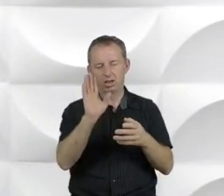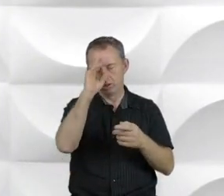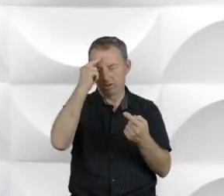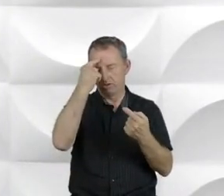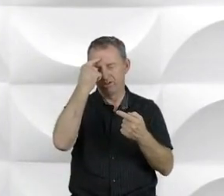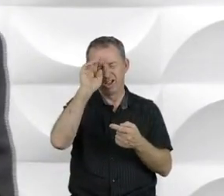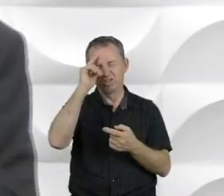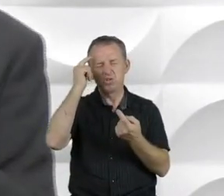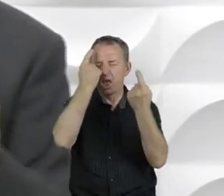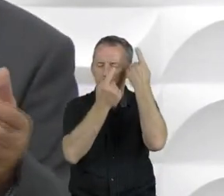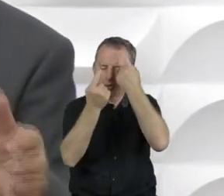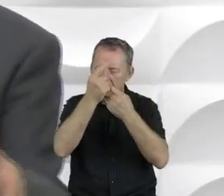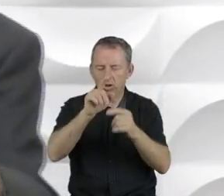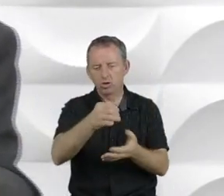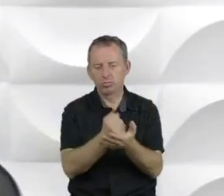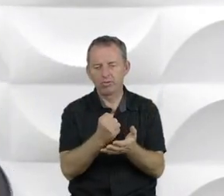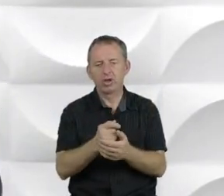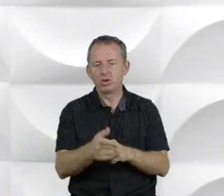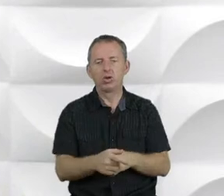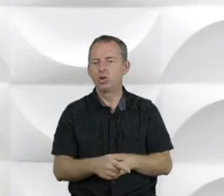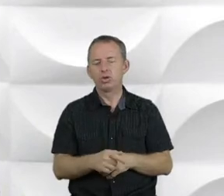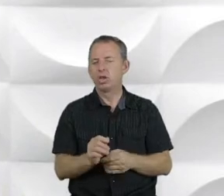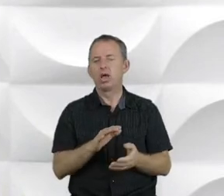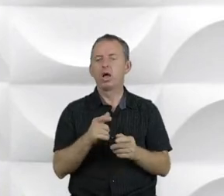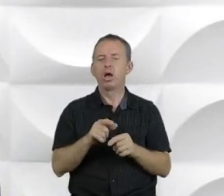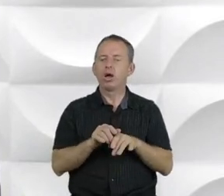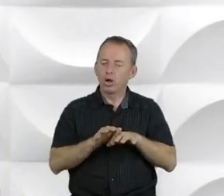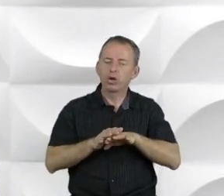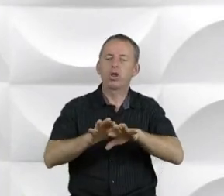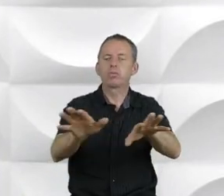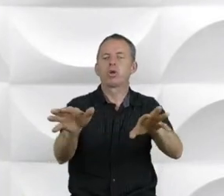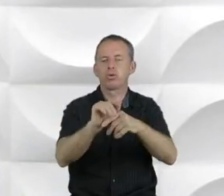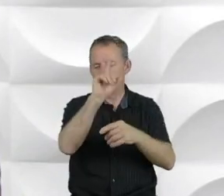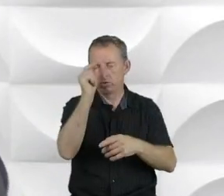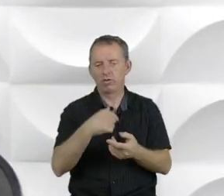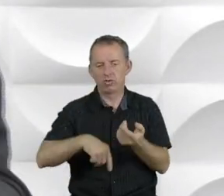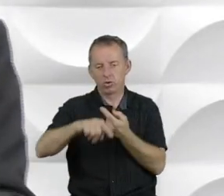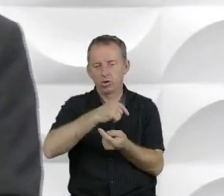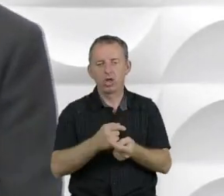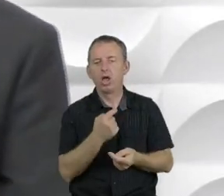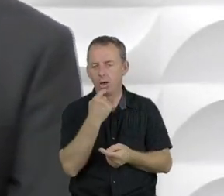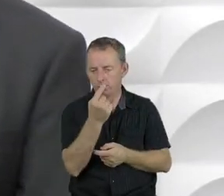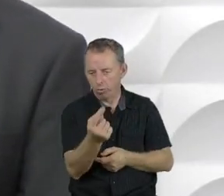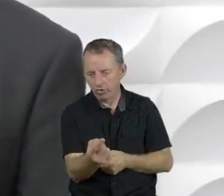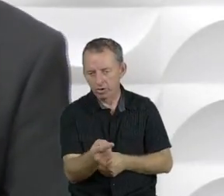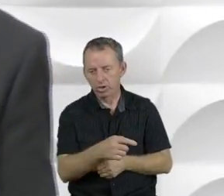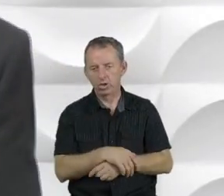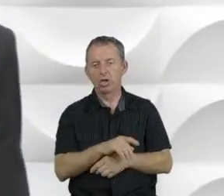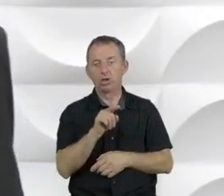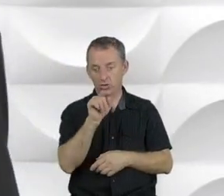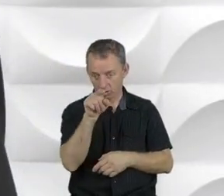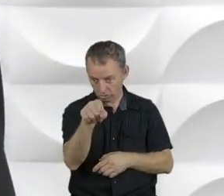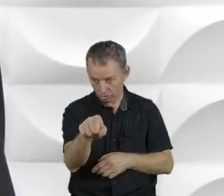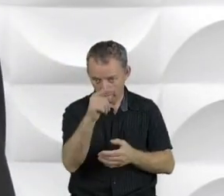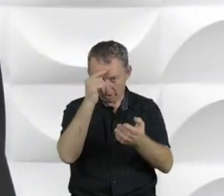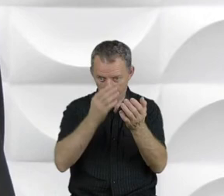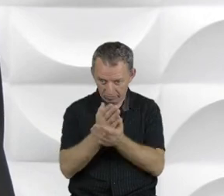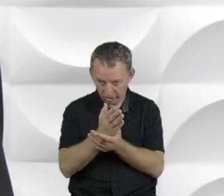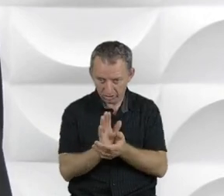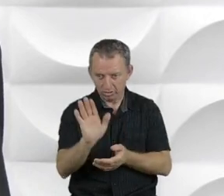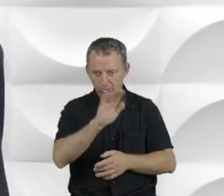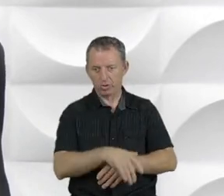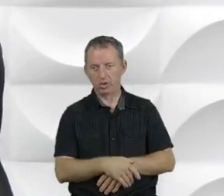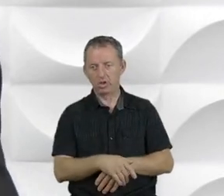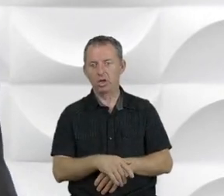głowę i rozproszył ludzi wokół siebie i żeby powiedzieli, to ty wierzysz w Boga